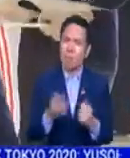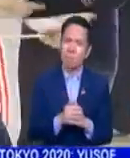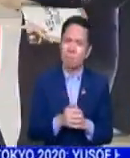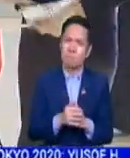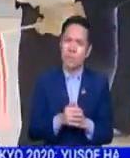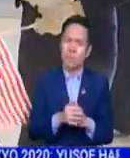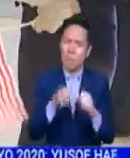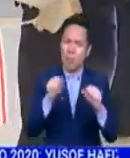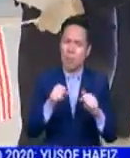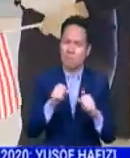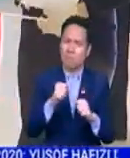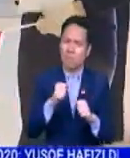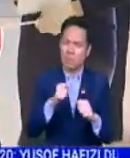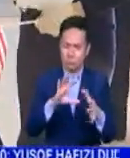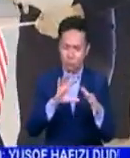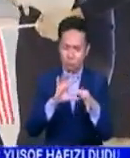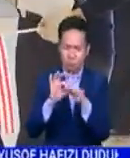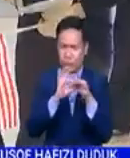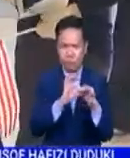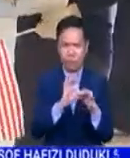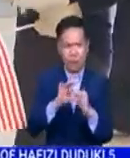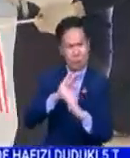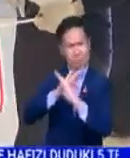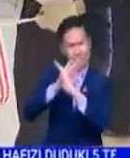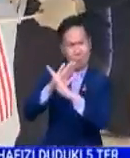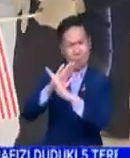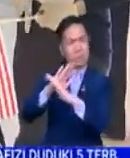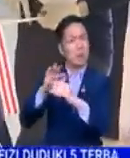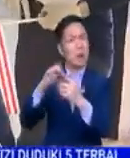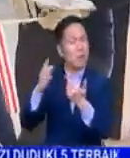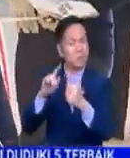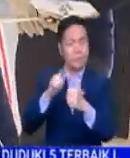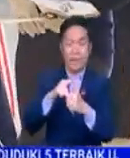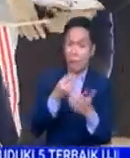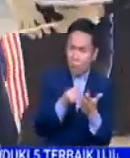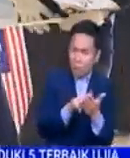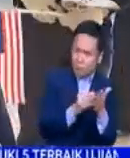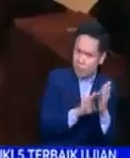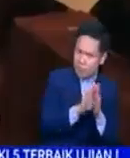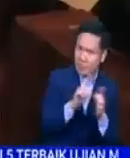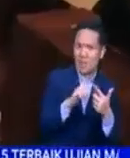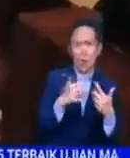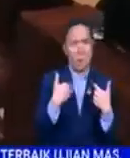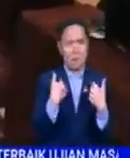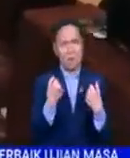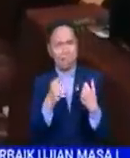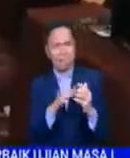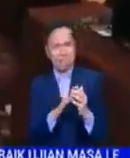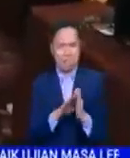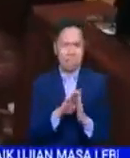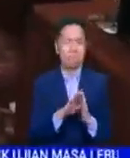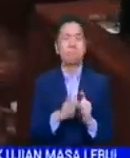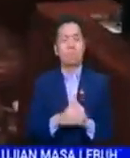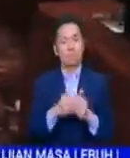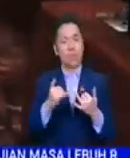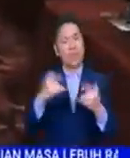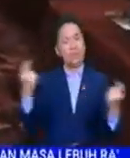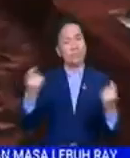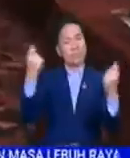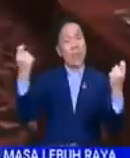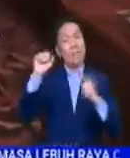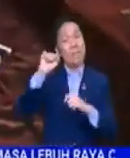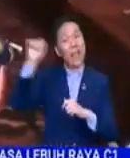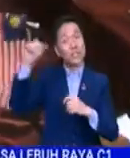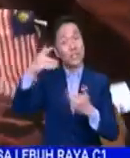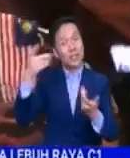bersama-sama menanganinya ya, dari segi ekonomi, dari segi kesihatan. Jadi kempen Semarak Merdeka itu akan